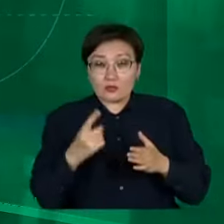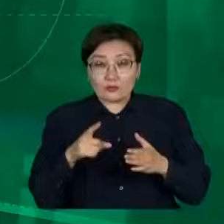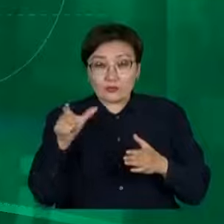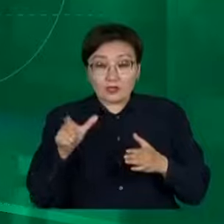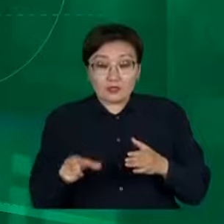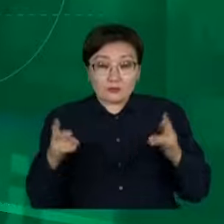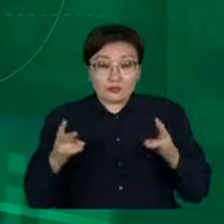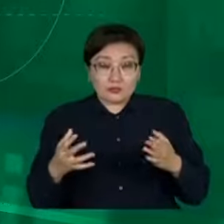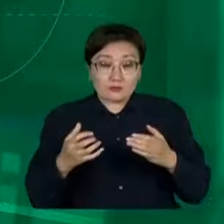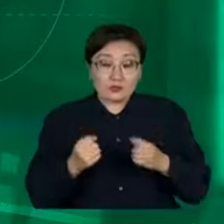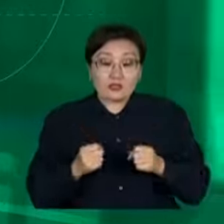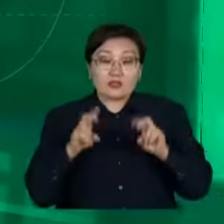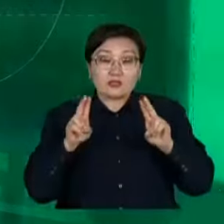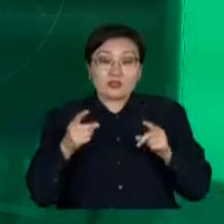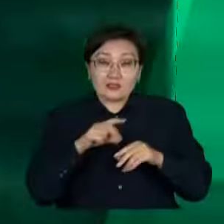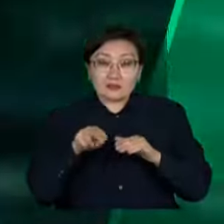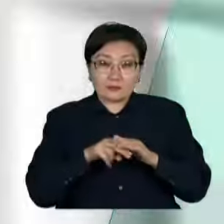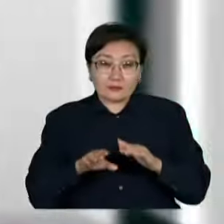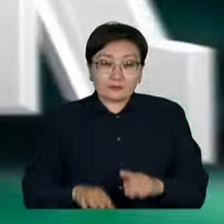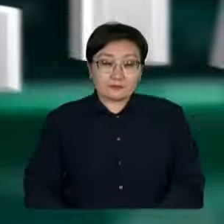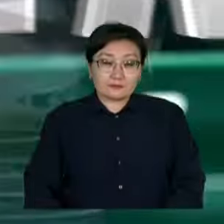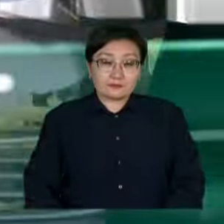жарақат алған. Ереже неге еленбейді?